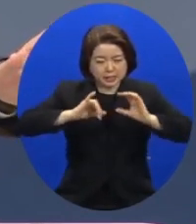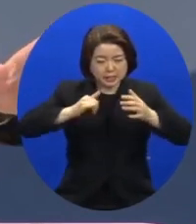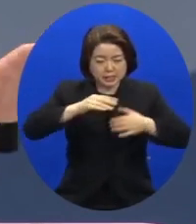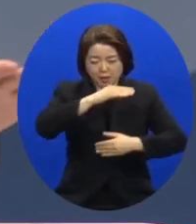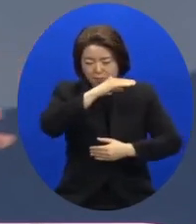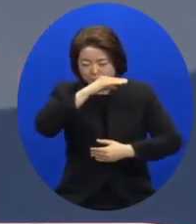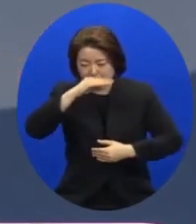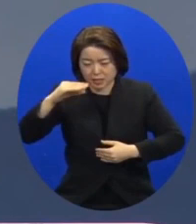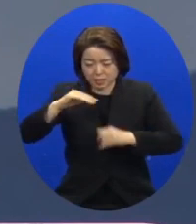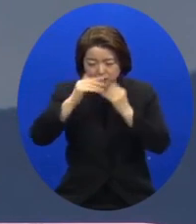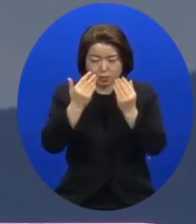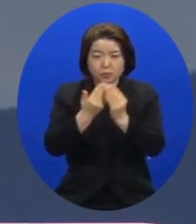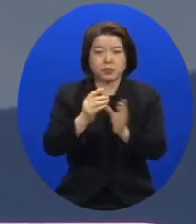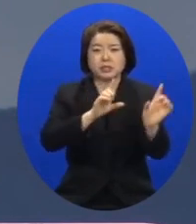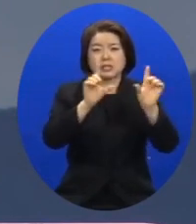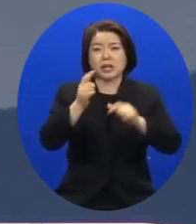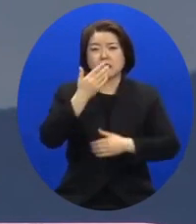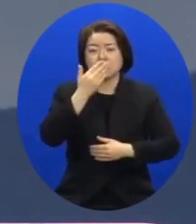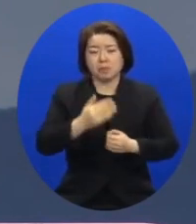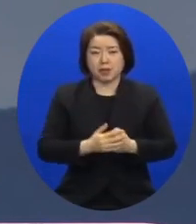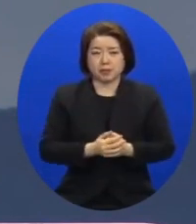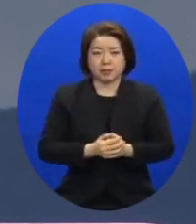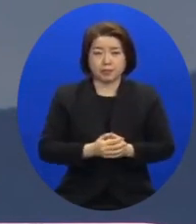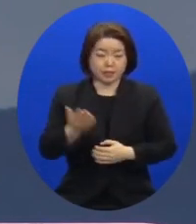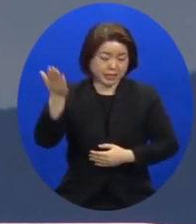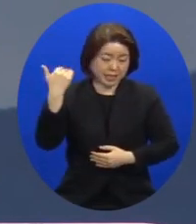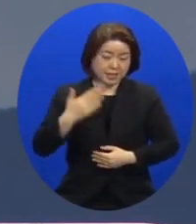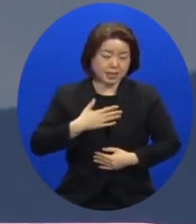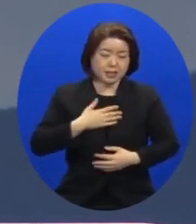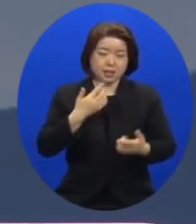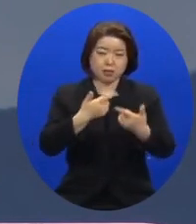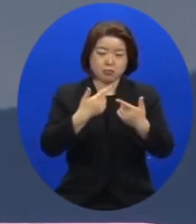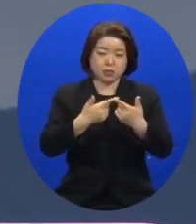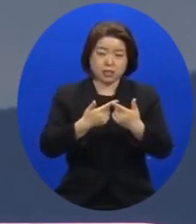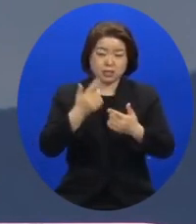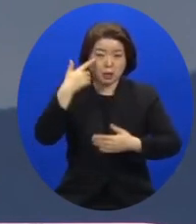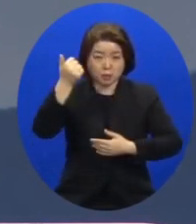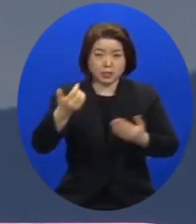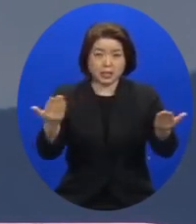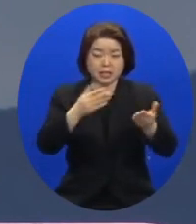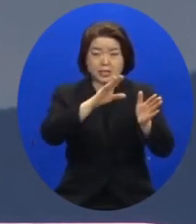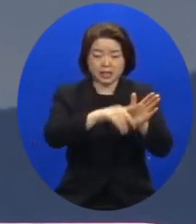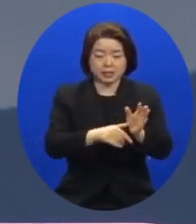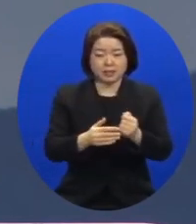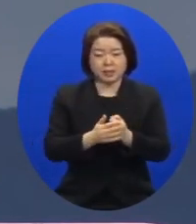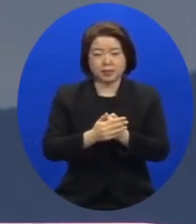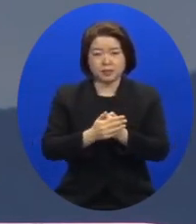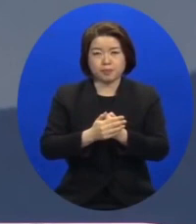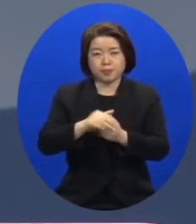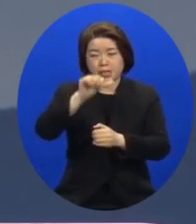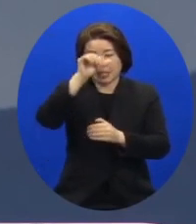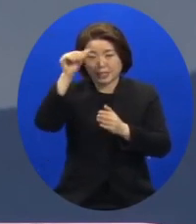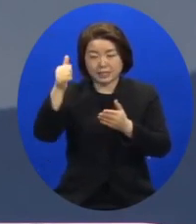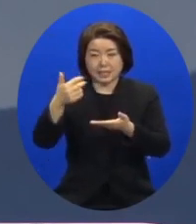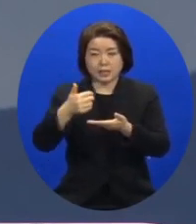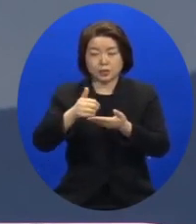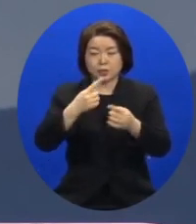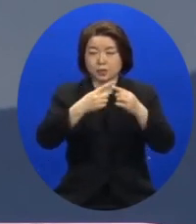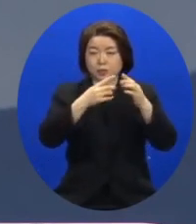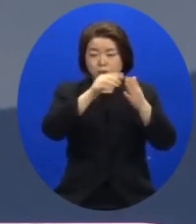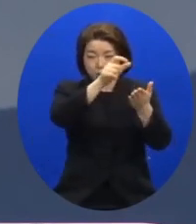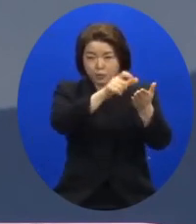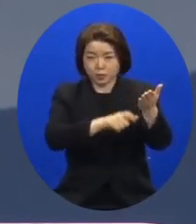있습니다 제가 부산에서 목회할 때 어느 장로 교회의 목사님 한 분이 간암으로